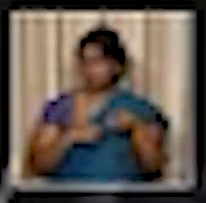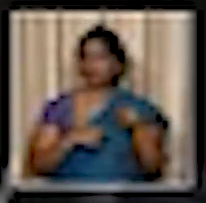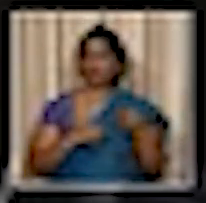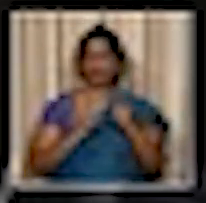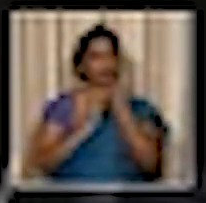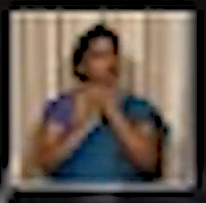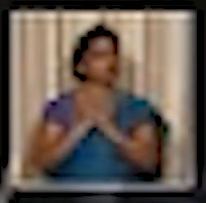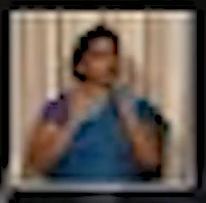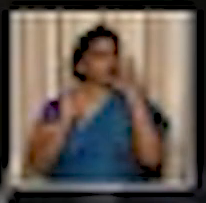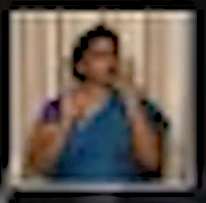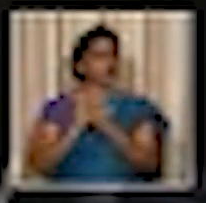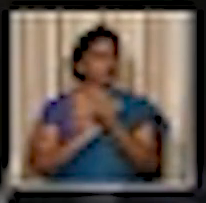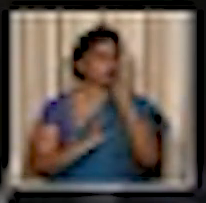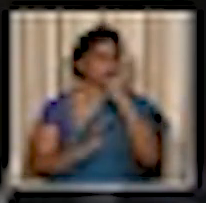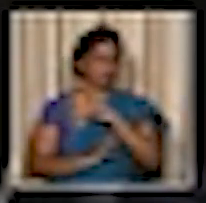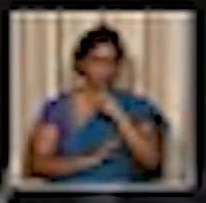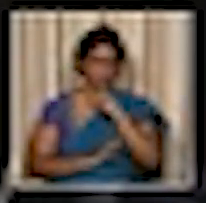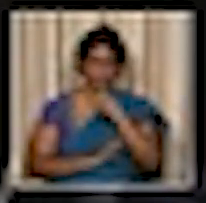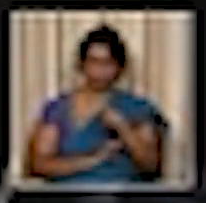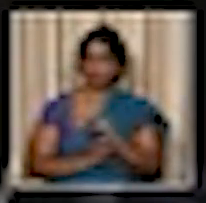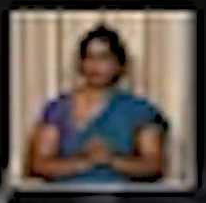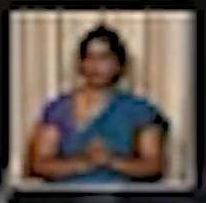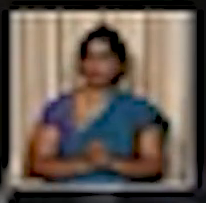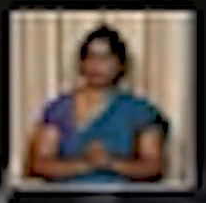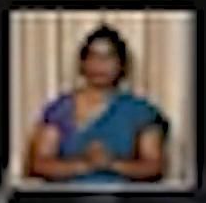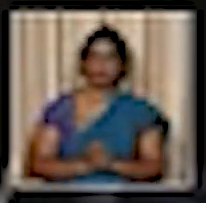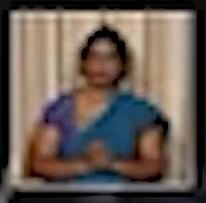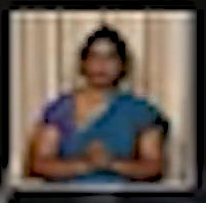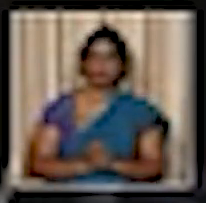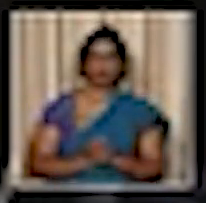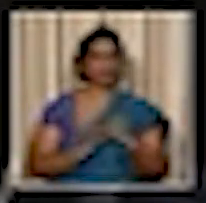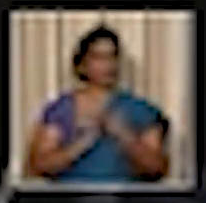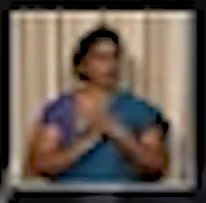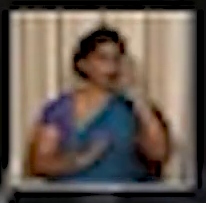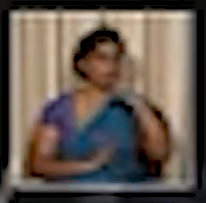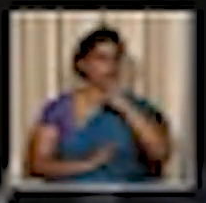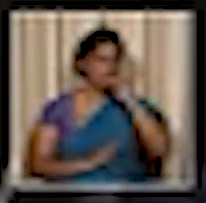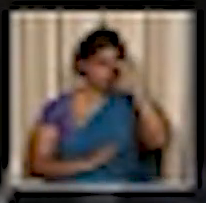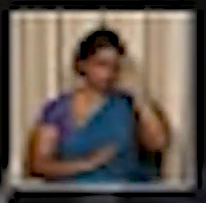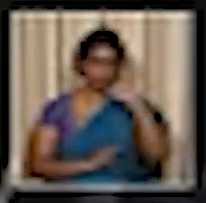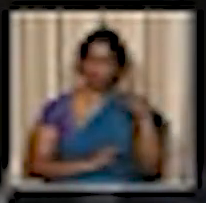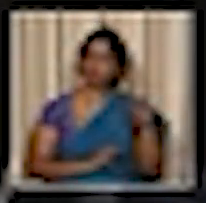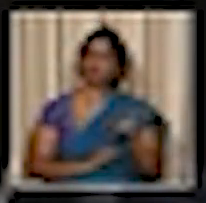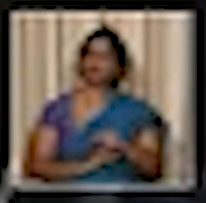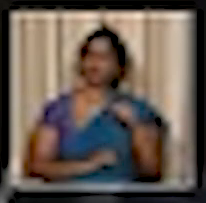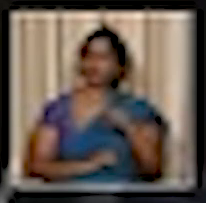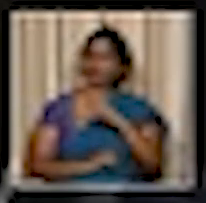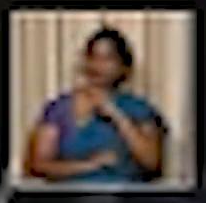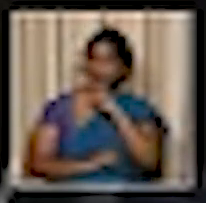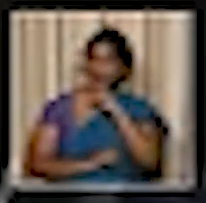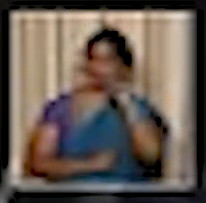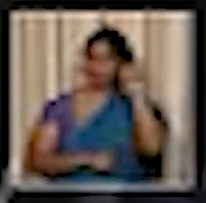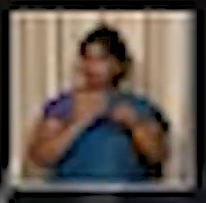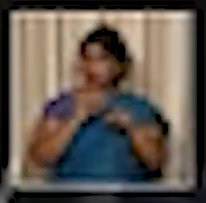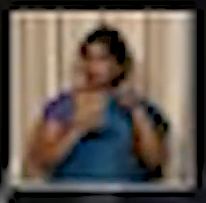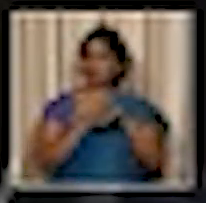පහත සඳහන් කරුණු කීපය ඉදිරිපත් කරන්නට අවසරය ඉල්ලනවා. ගරු නියෝජ්‍ය කතානායකතුමනි, අධිකරණ